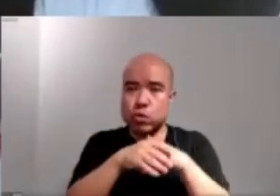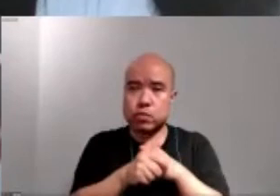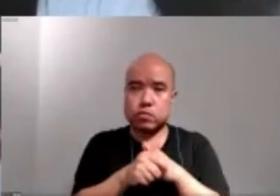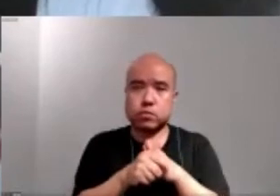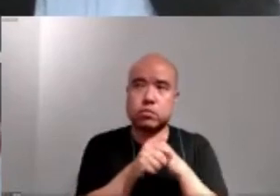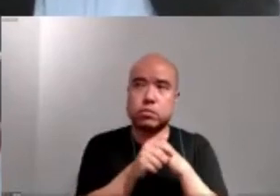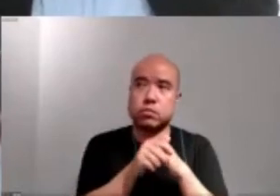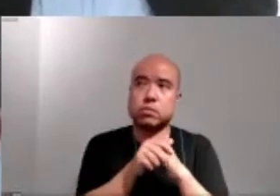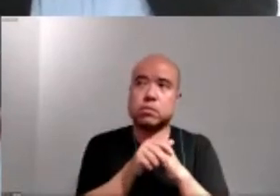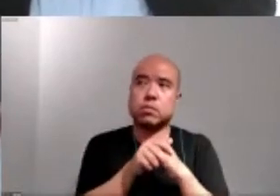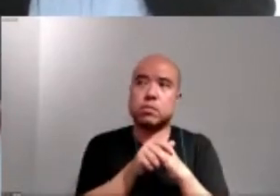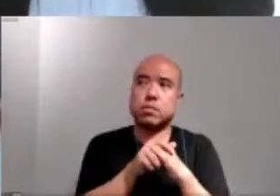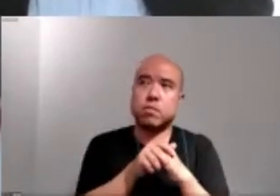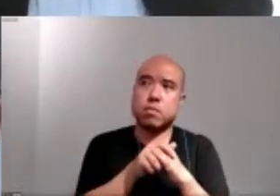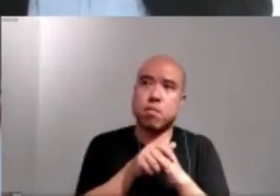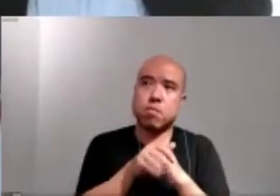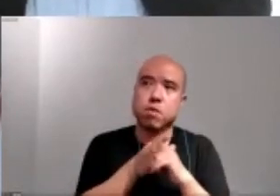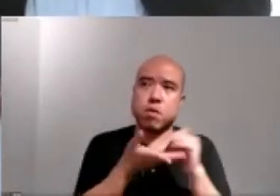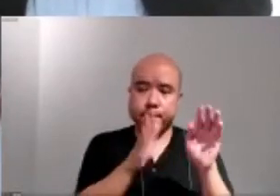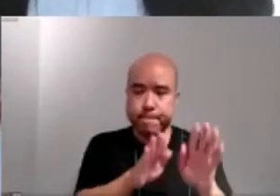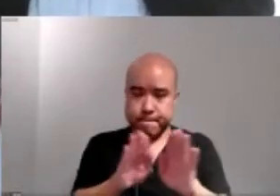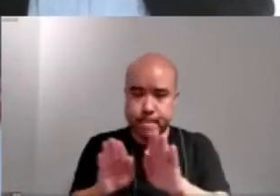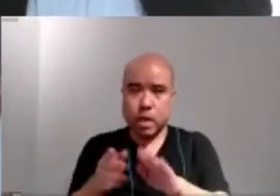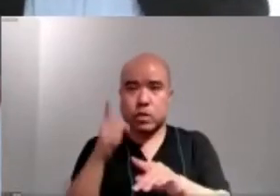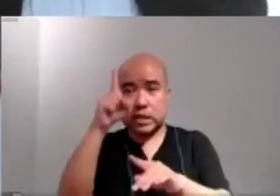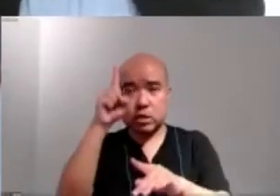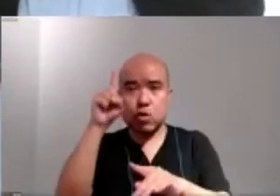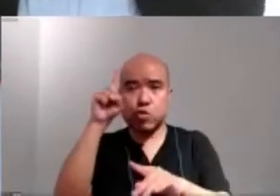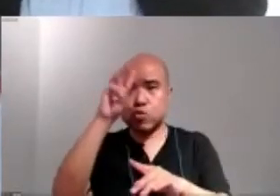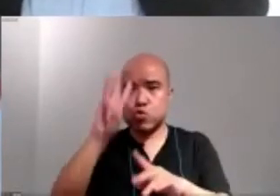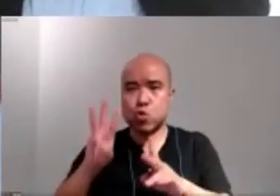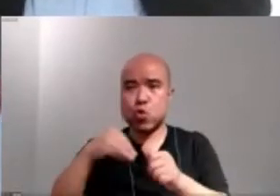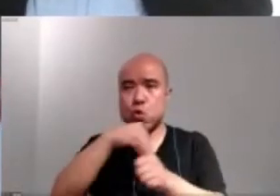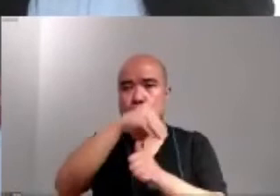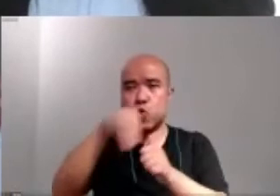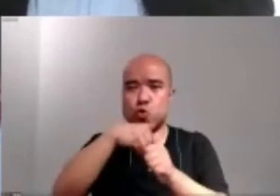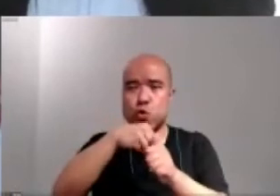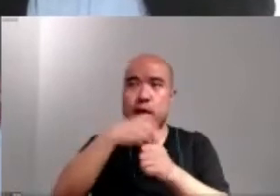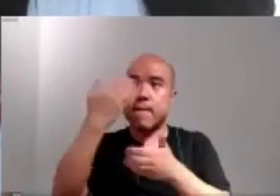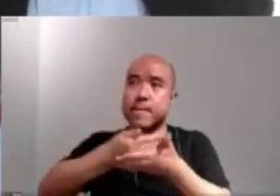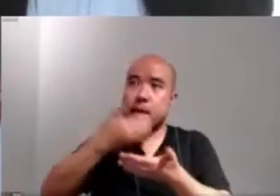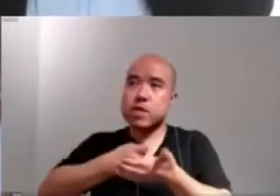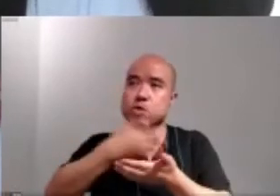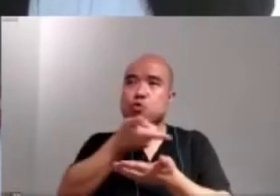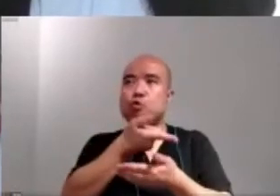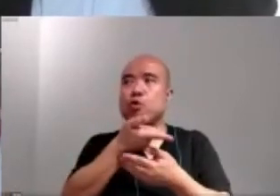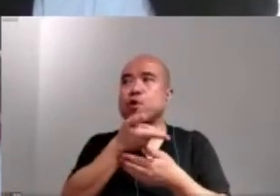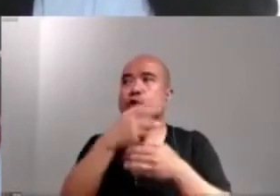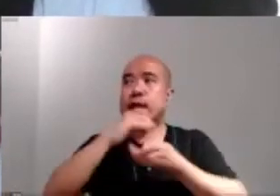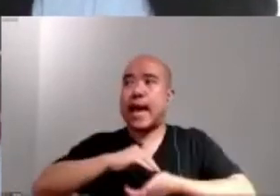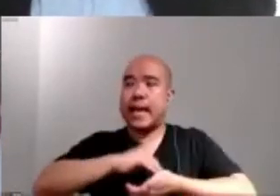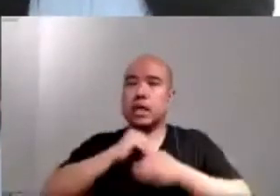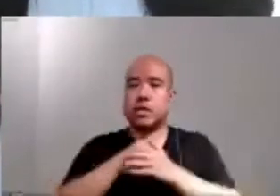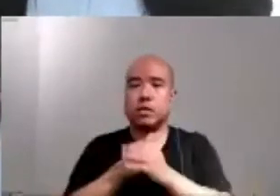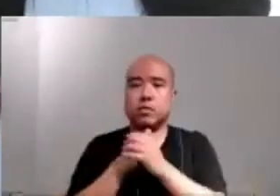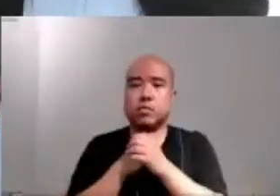咁優質嘅產品咧，就可以幫助到天水圍街坊去減輕佢哋嘅生活負擔啦，同埋壓力嘅。咁另一方面咧，